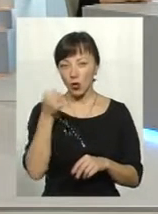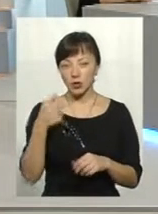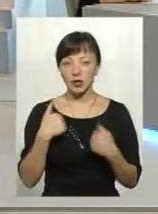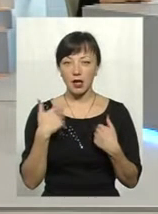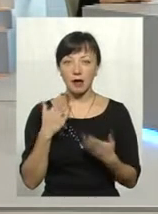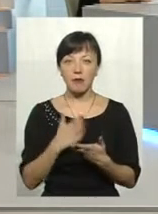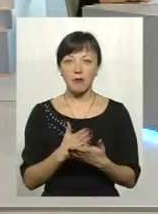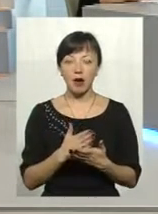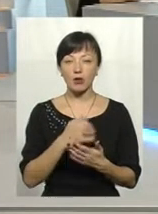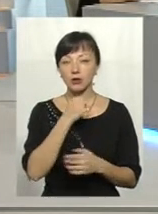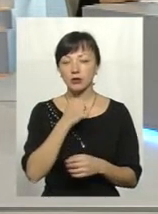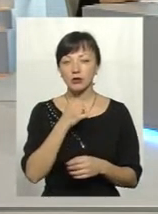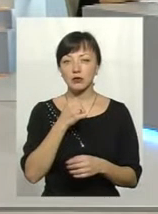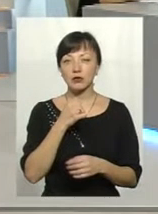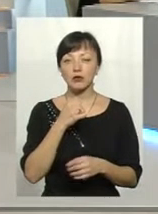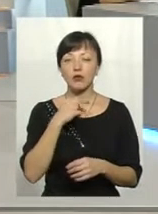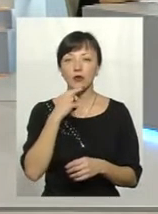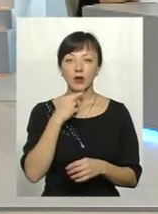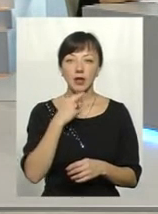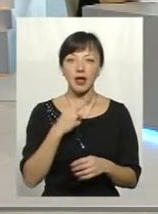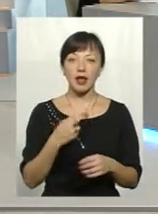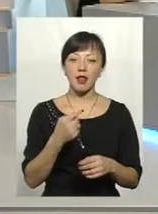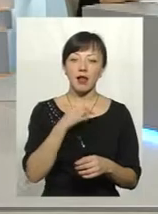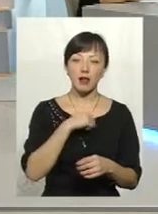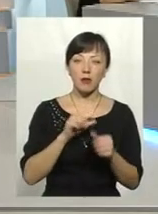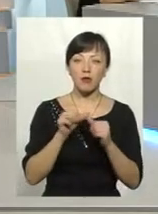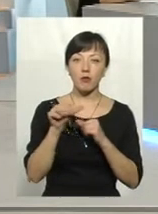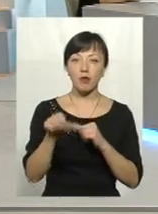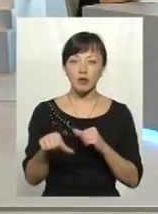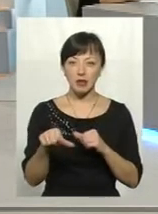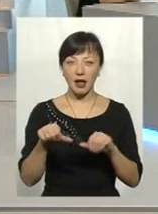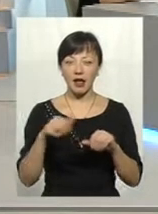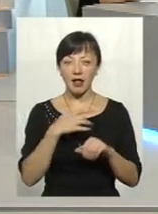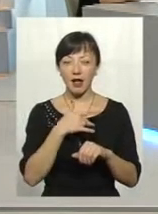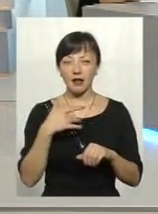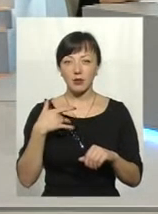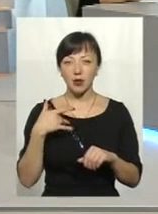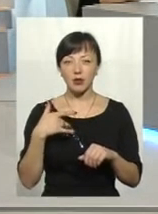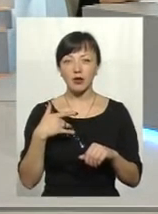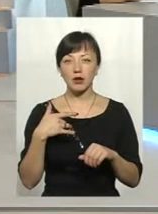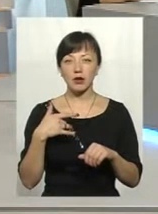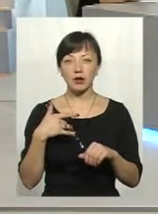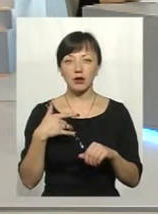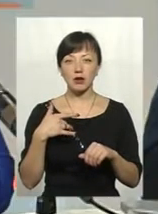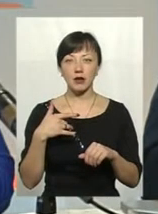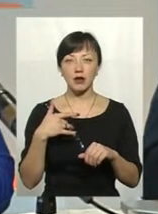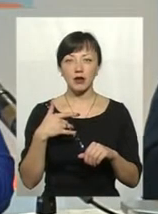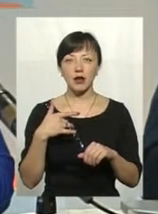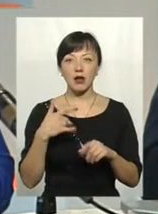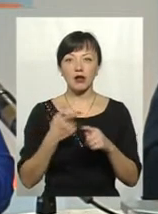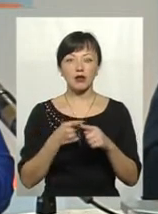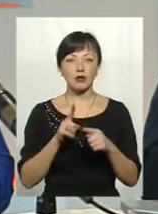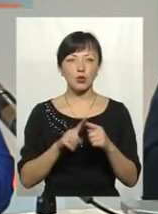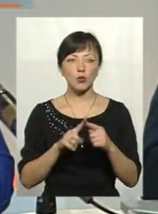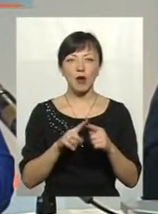увазі і легенеми, і позалегенеми формами туберкульозу. З позалегенеми формами туберкульозу це і туберкульоз периферичних лімфатичних узлів,